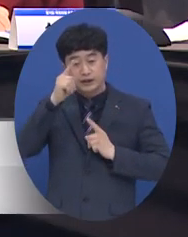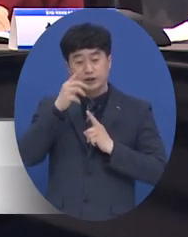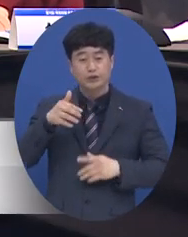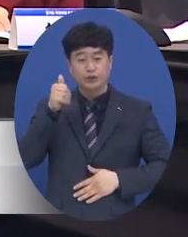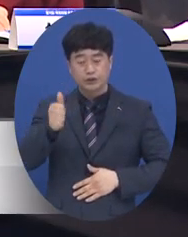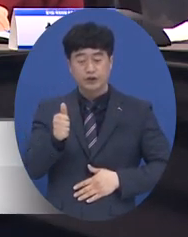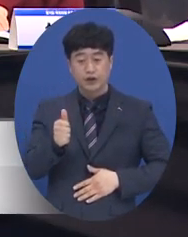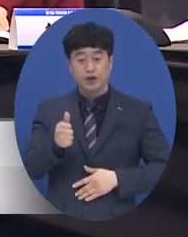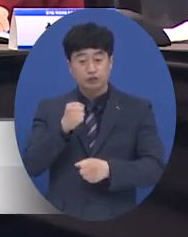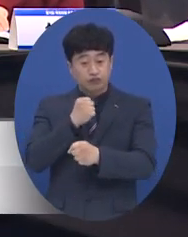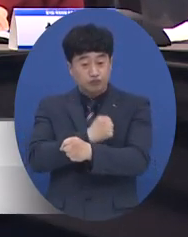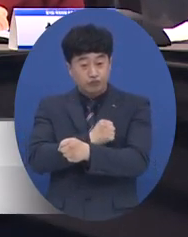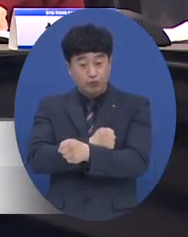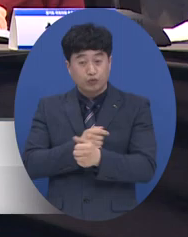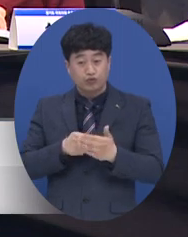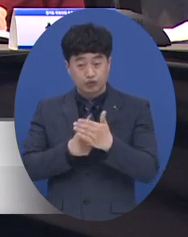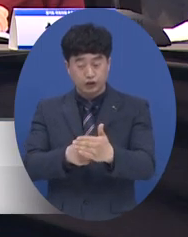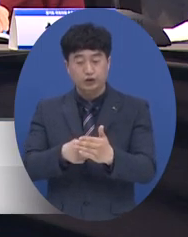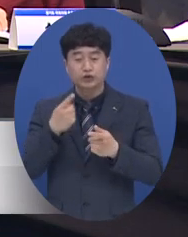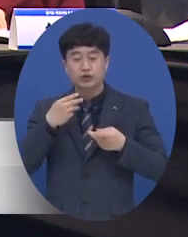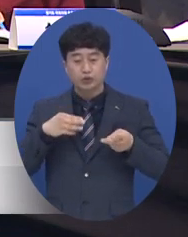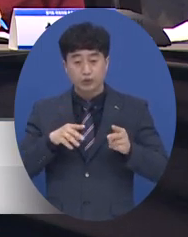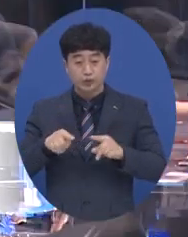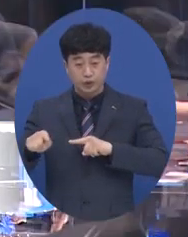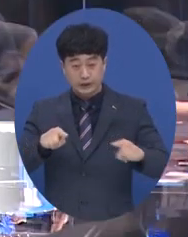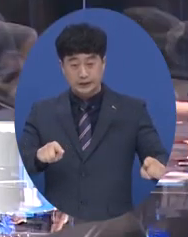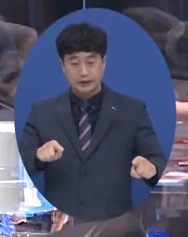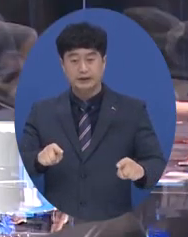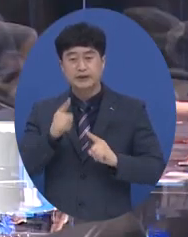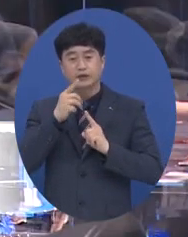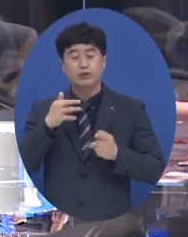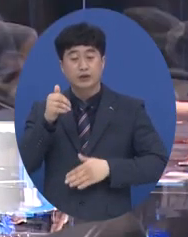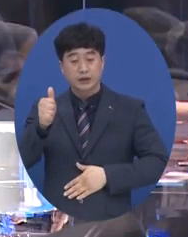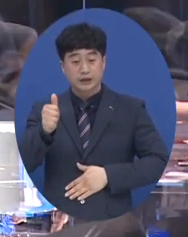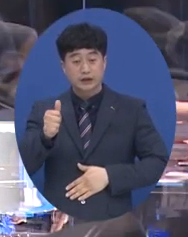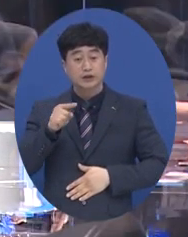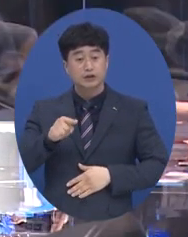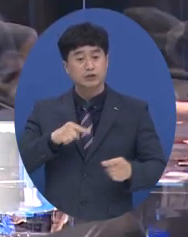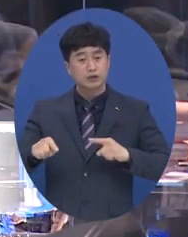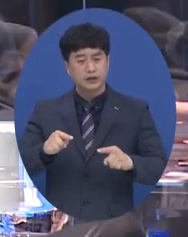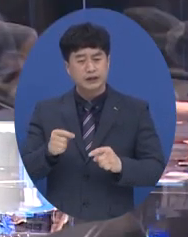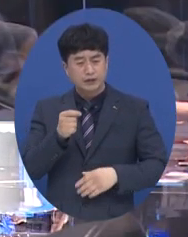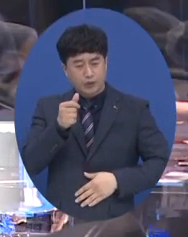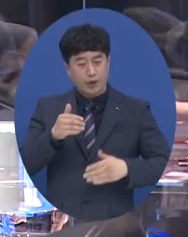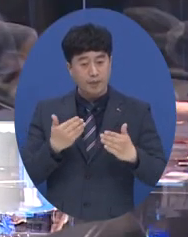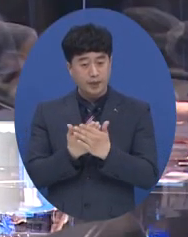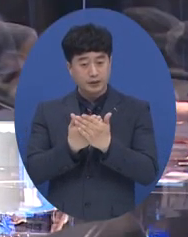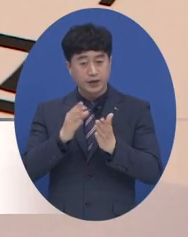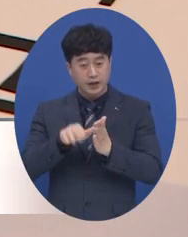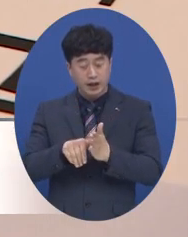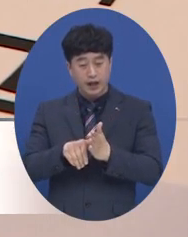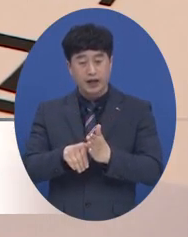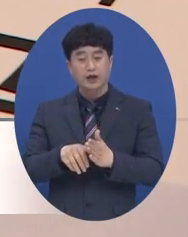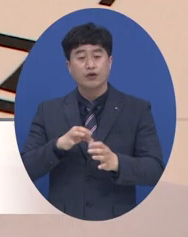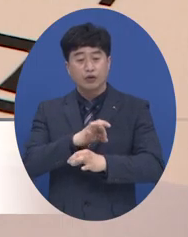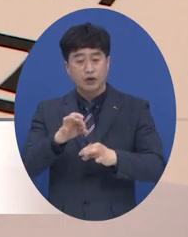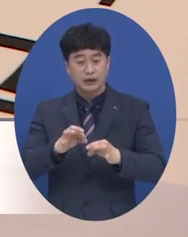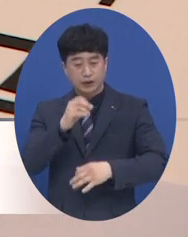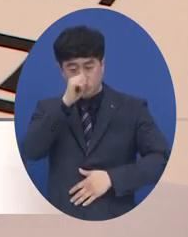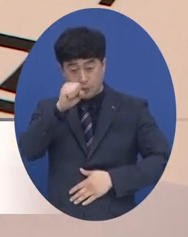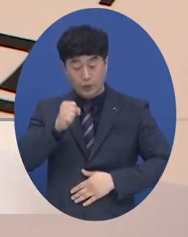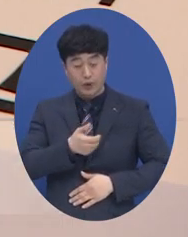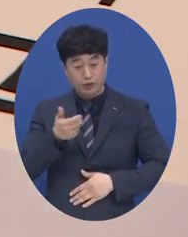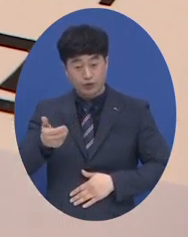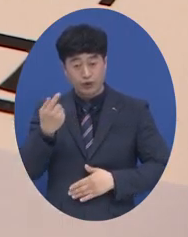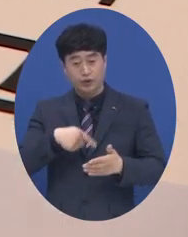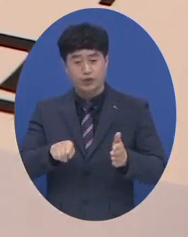공들여 추진하는 도전. 이 지사는 이들 정책이 저성장 시대의 경제 선순환을 위한 해법이라며 추진을